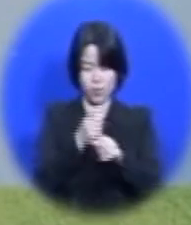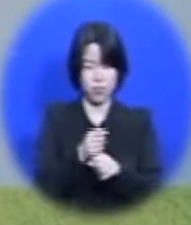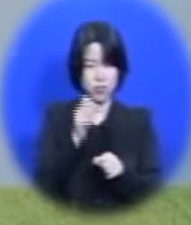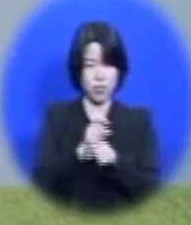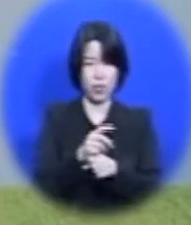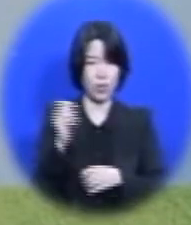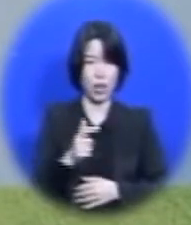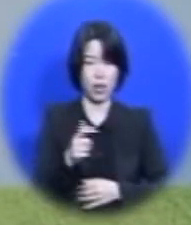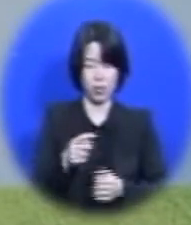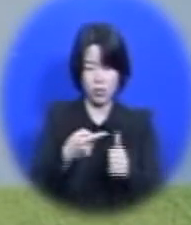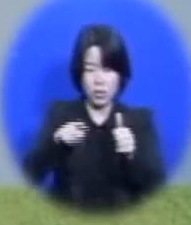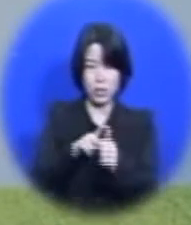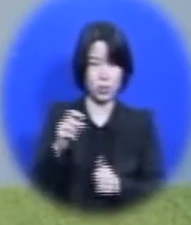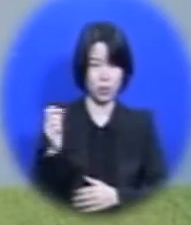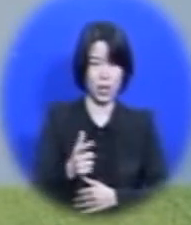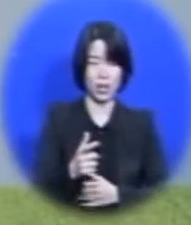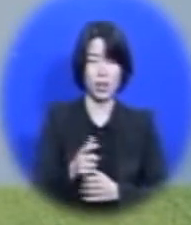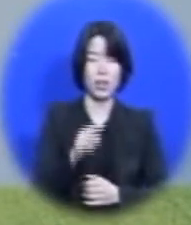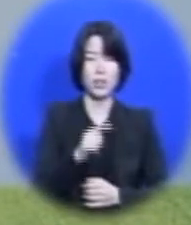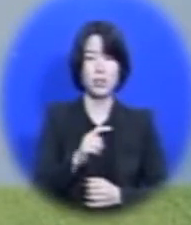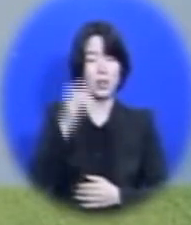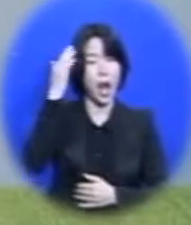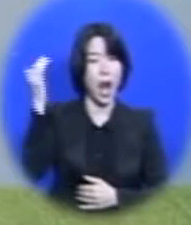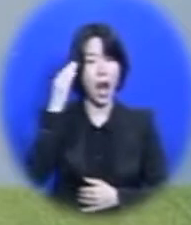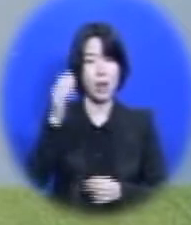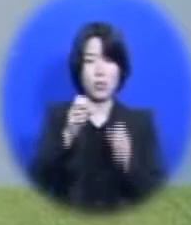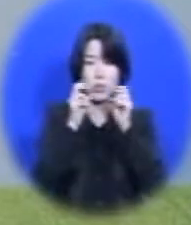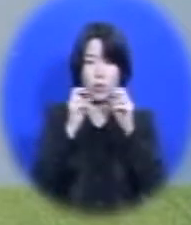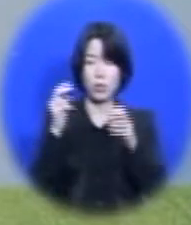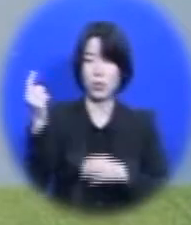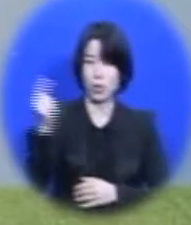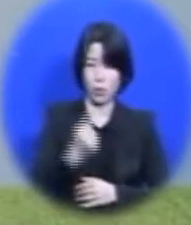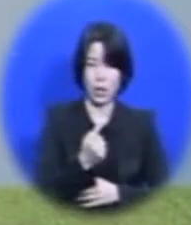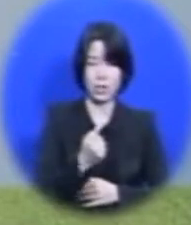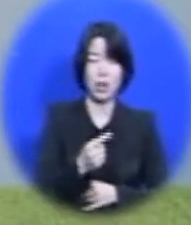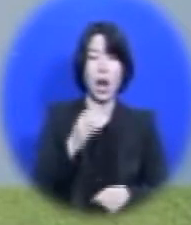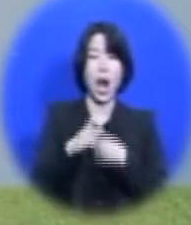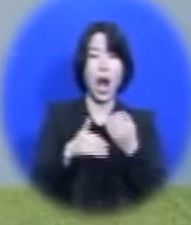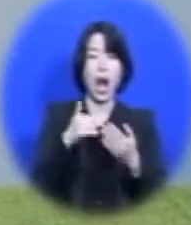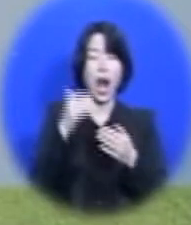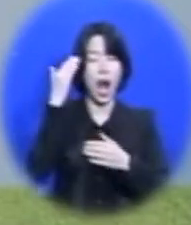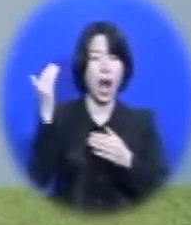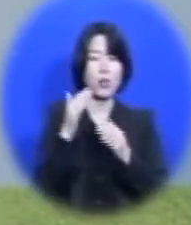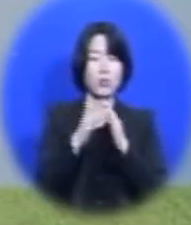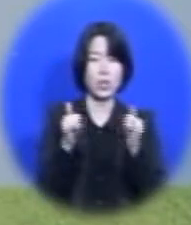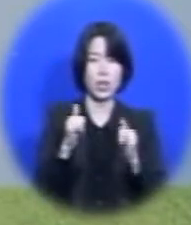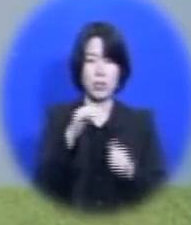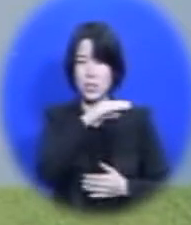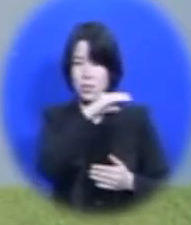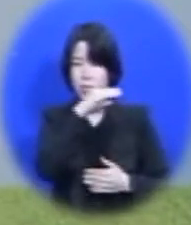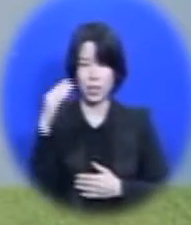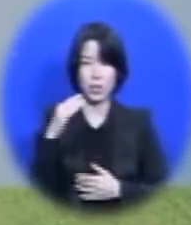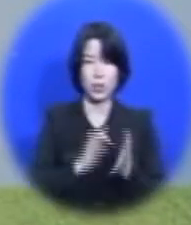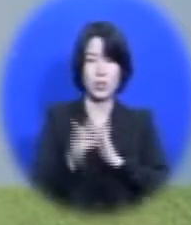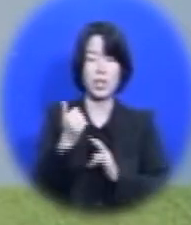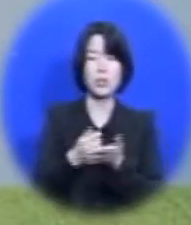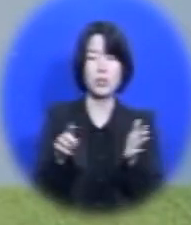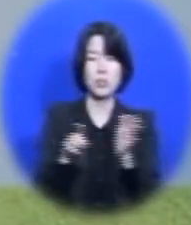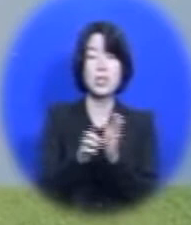분이고 그분이 한국에 선교사로 와서 한국 교인들이 정말 제대로 예수 믿는 교인 되기를